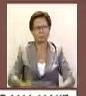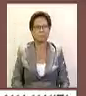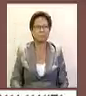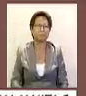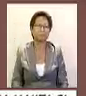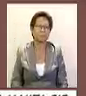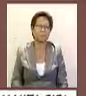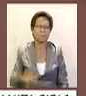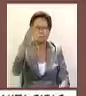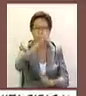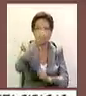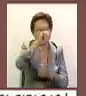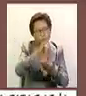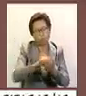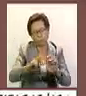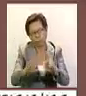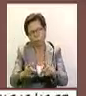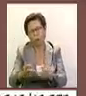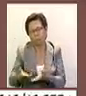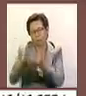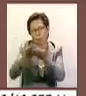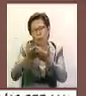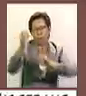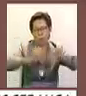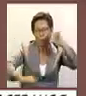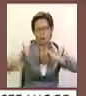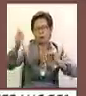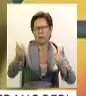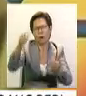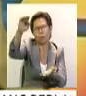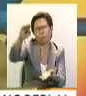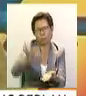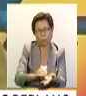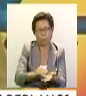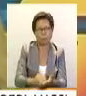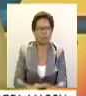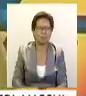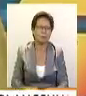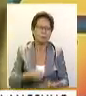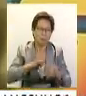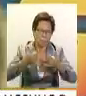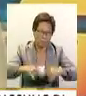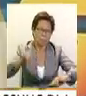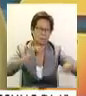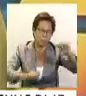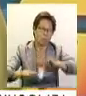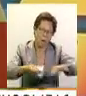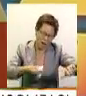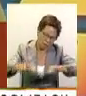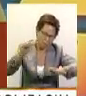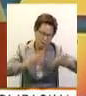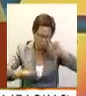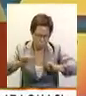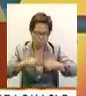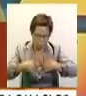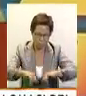Tambahnya, andaian seperti itu telah menyebabkan tawaran seni semakin berkurangan. Jadi, saya masih berlakon, masih aktif berlakon